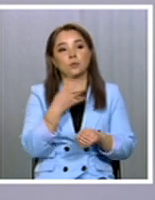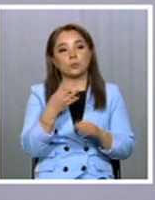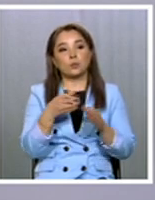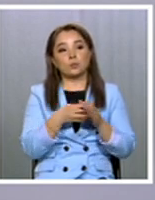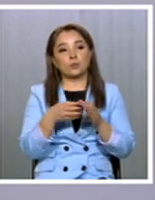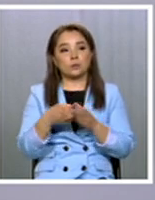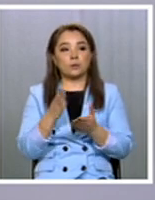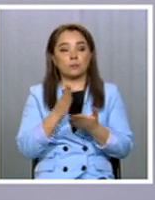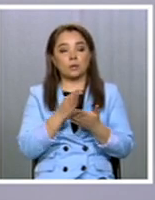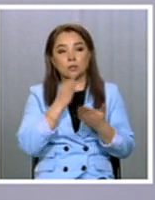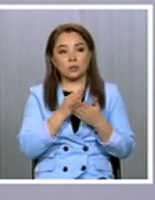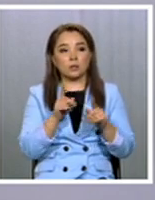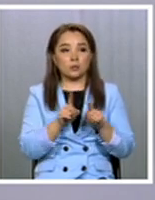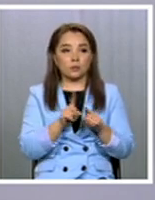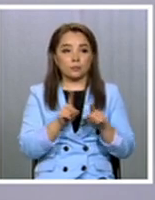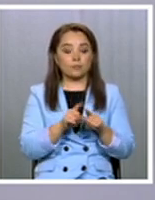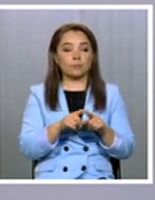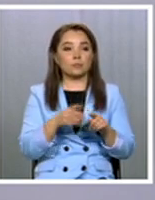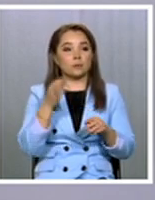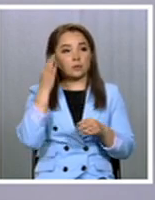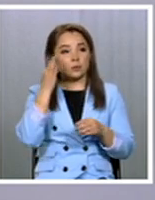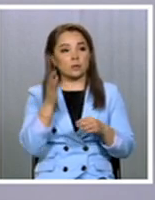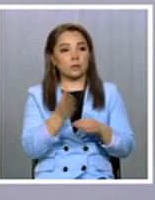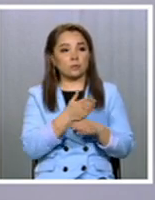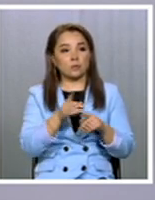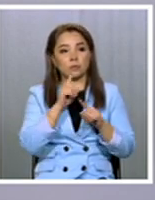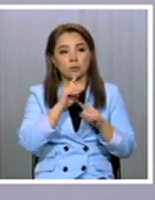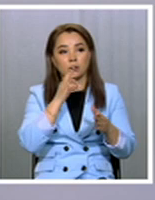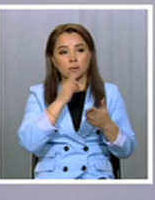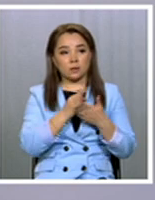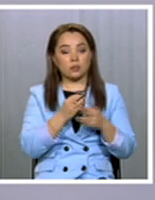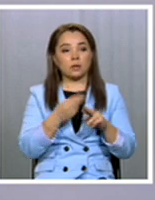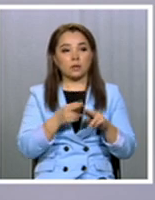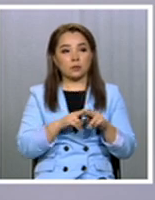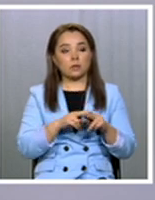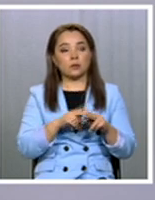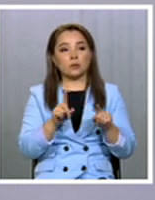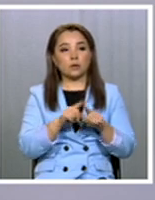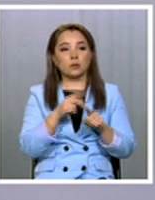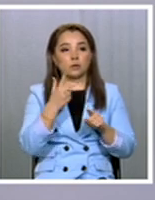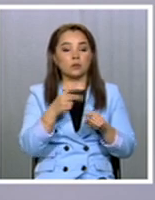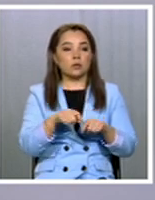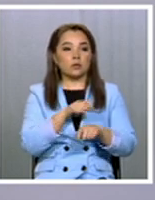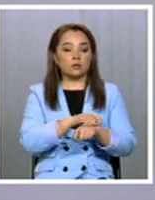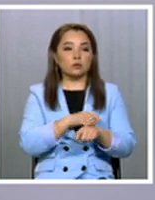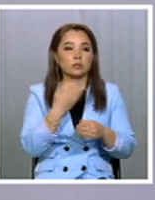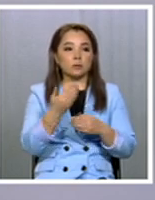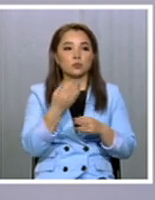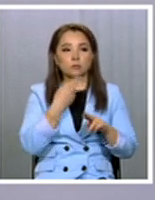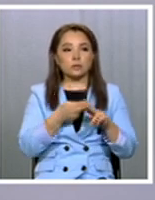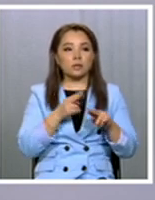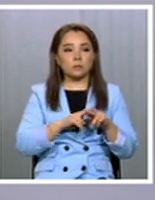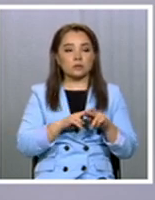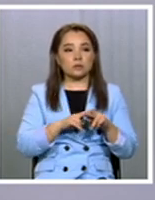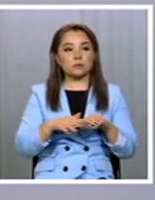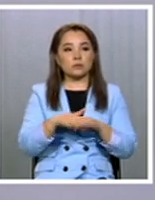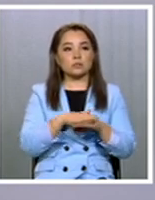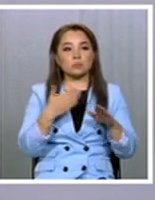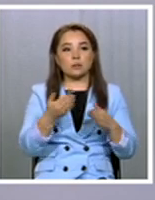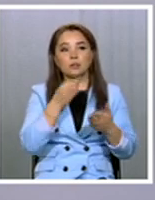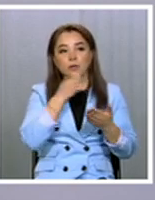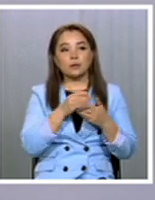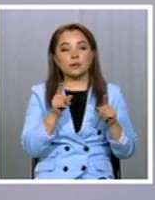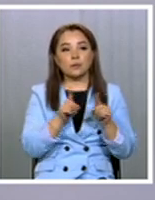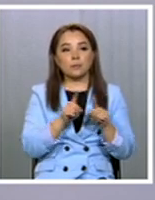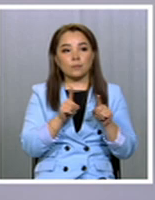бөлінеме теңдей. Ағаш тең бөлікке бөлінбейді, бірақ бізге 3 метрдан 3 бөлікке және 1 бөлікті 4